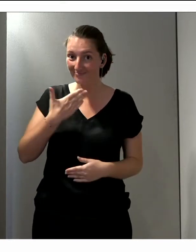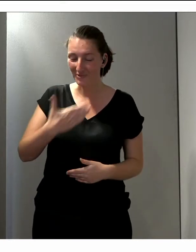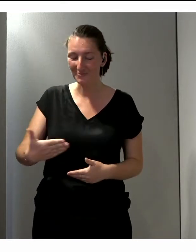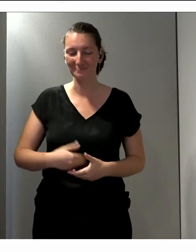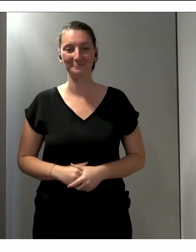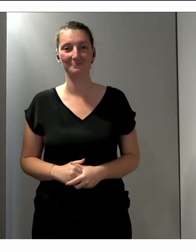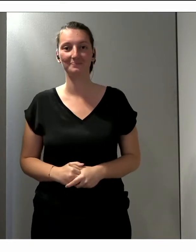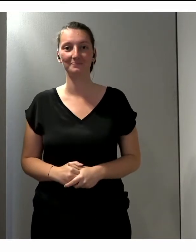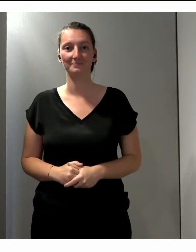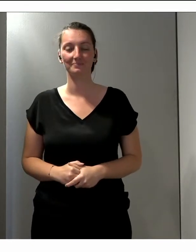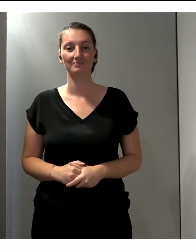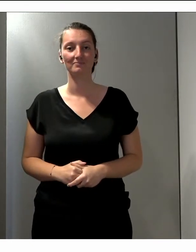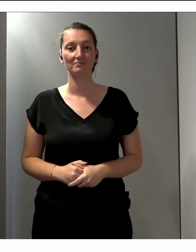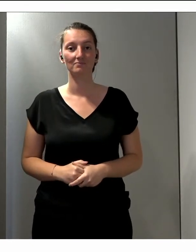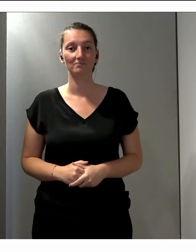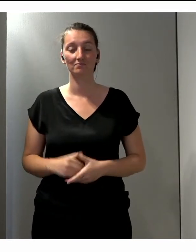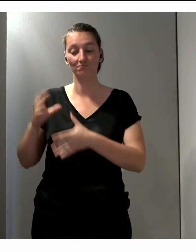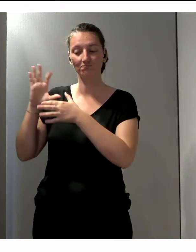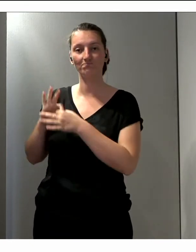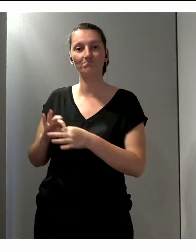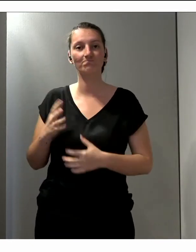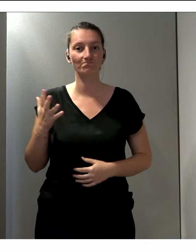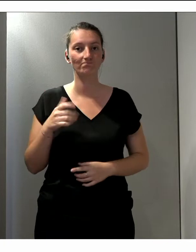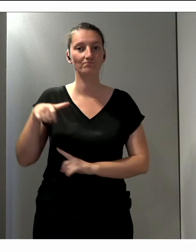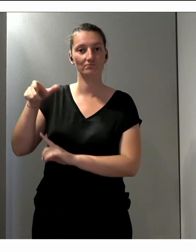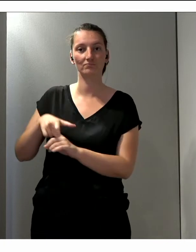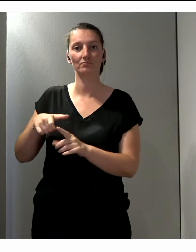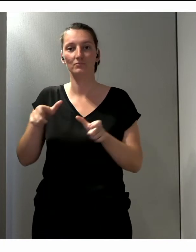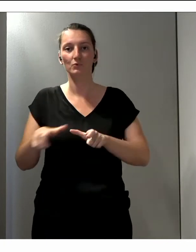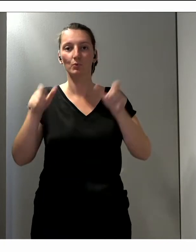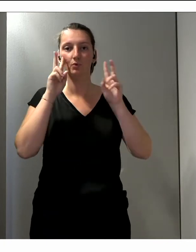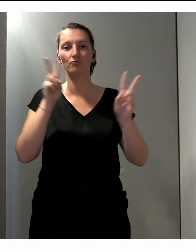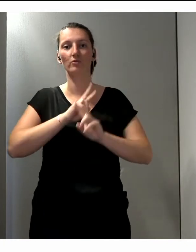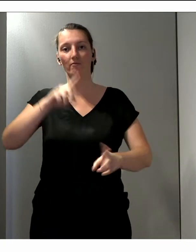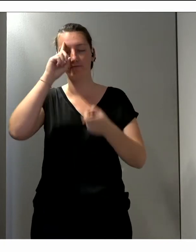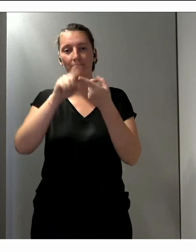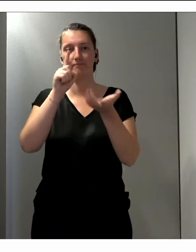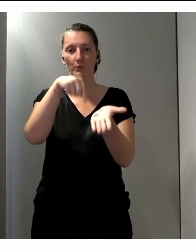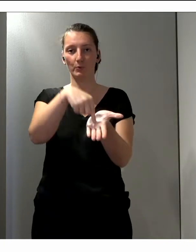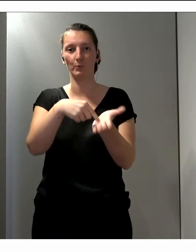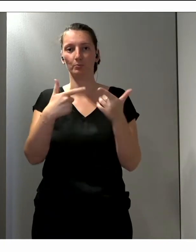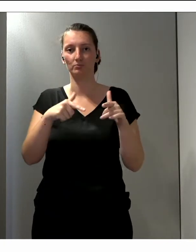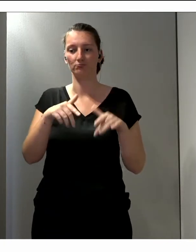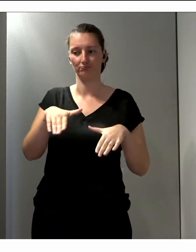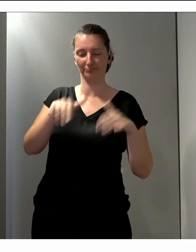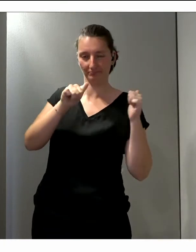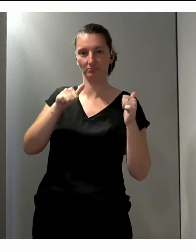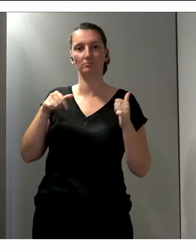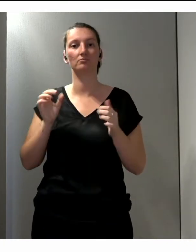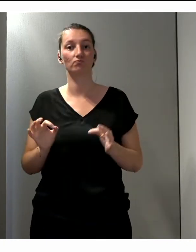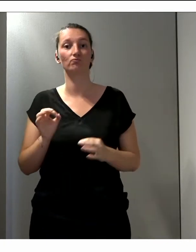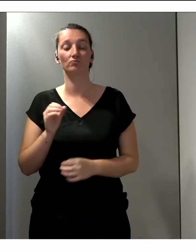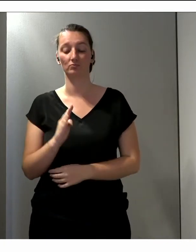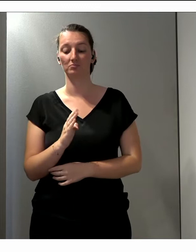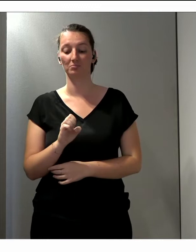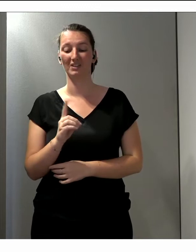Bonjour. Suite à l'alerte du contrôleur général des lieux de privation de liberté concernant le centre de Bédénas, en fait,